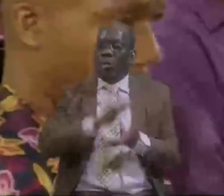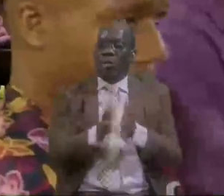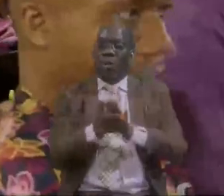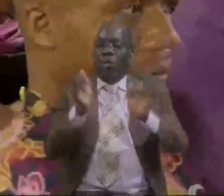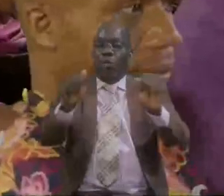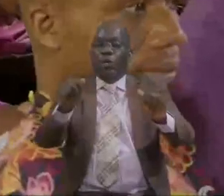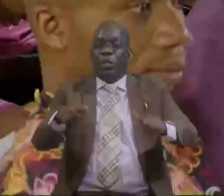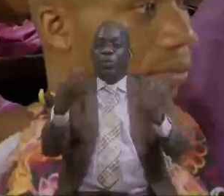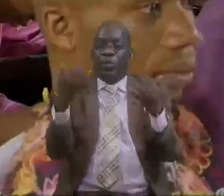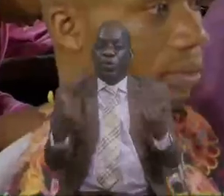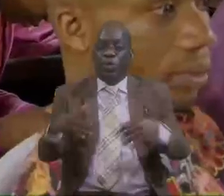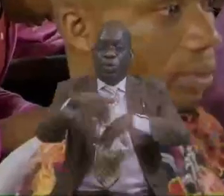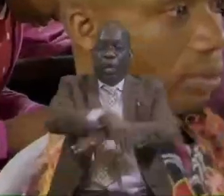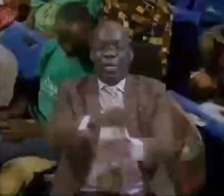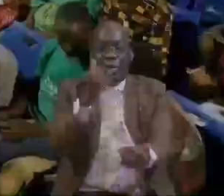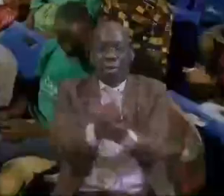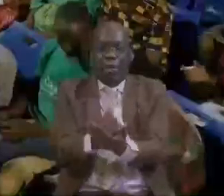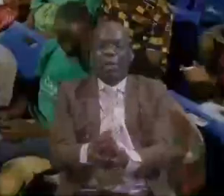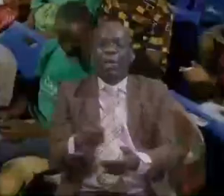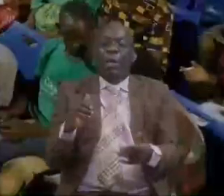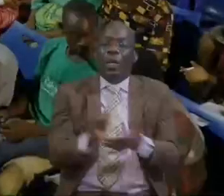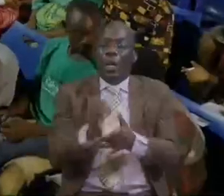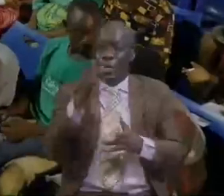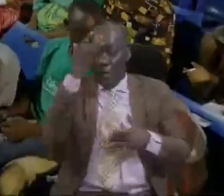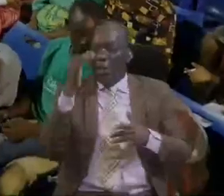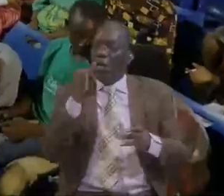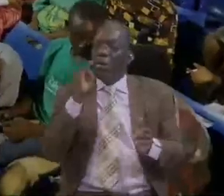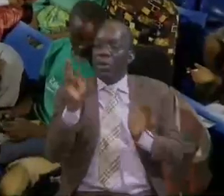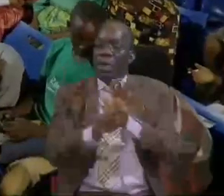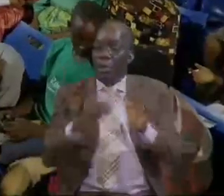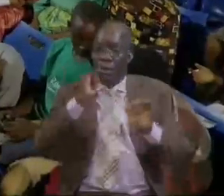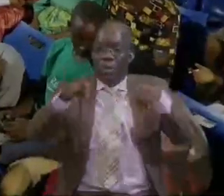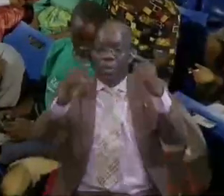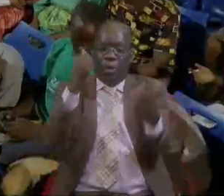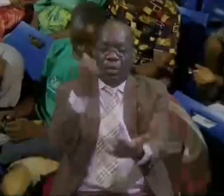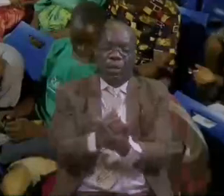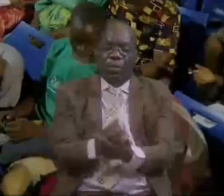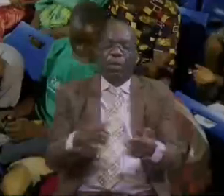soir. Cette maladie va partir.